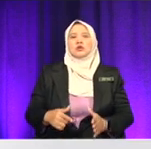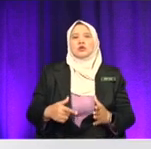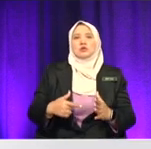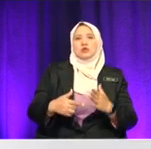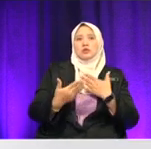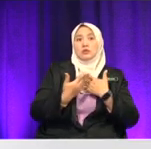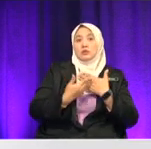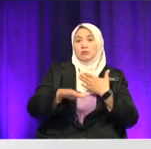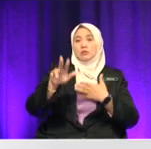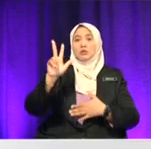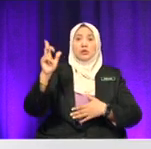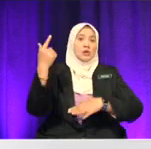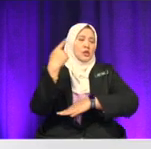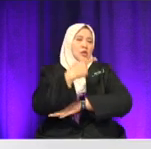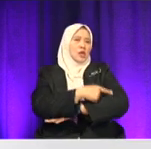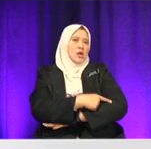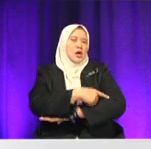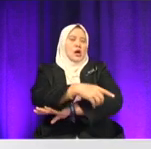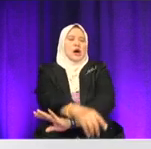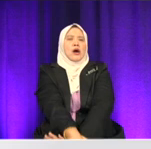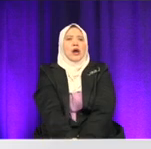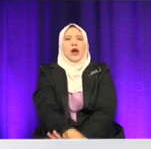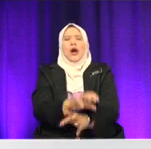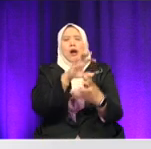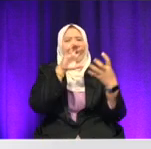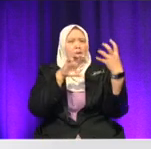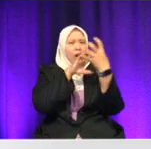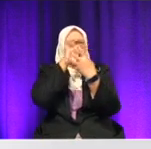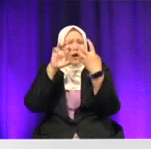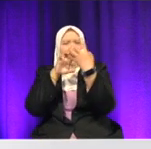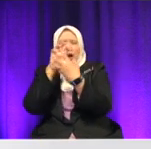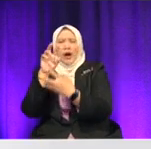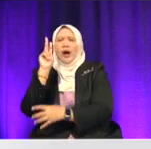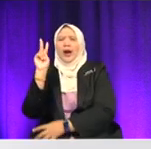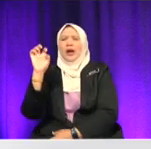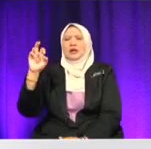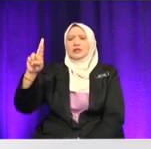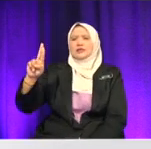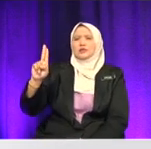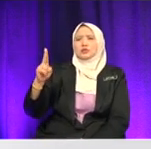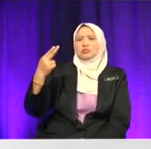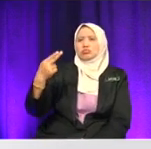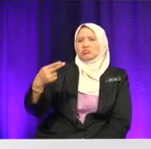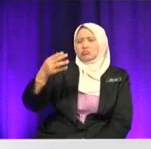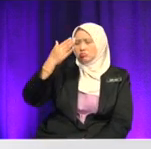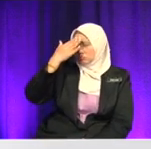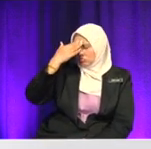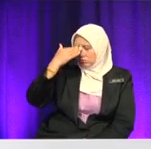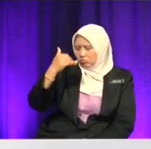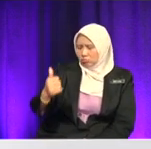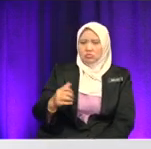Tengok jawapan. Ya, betul keruh. Okay, Bakis, cikgu nak tanya Bakis, kenapa Bakis cakap keruh? Kenapa bukan sedikit keruh?